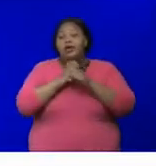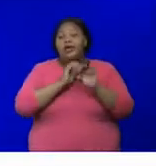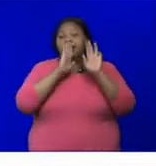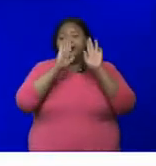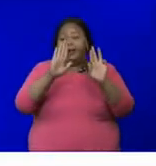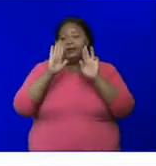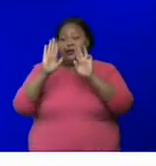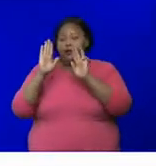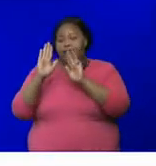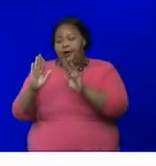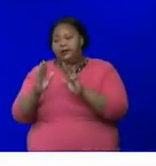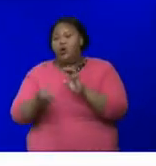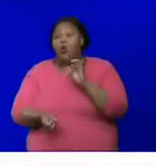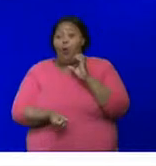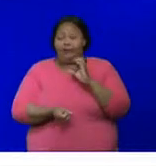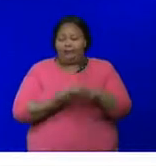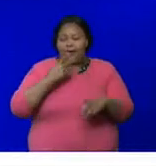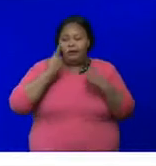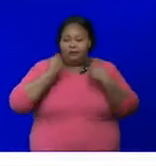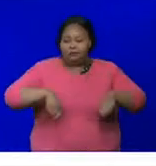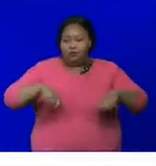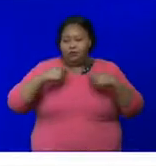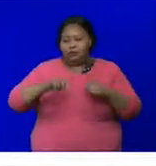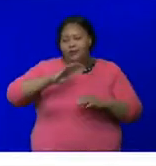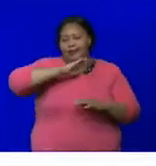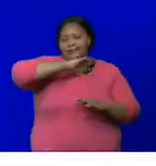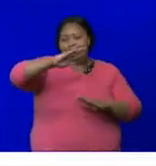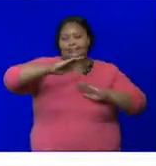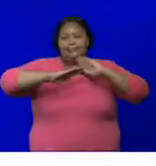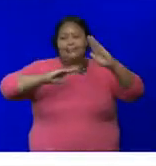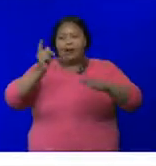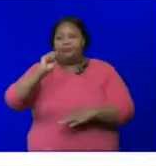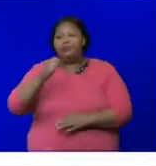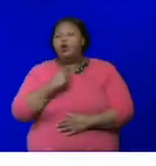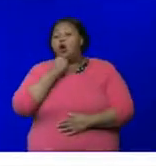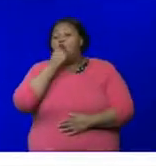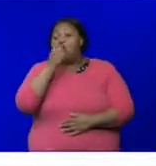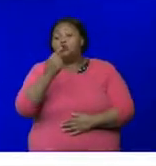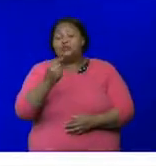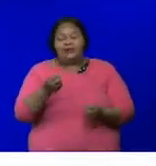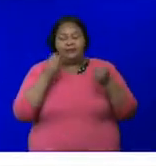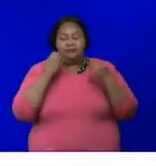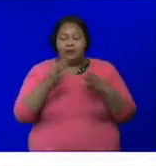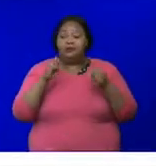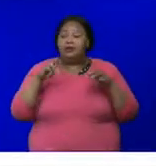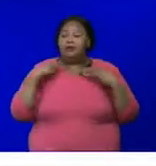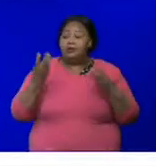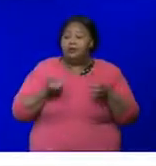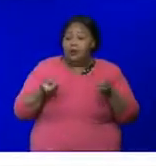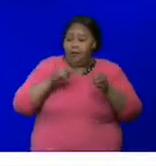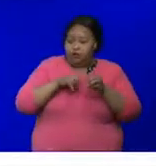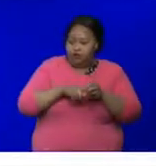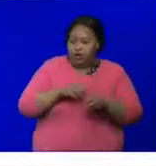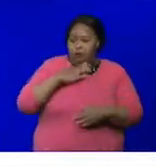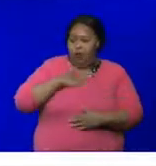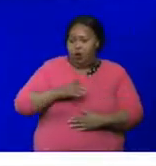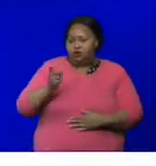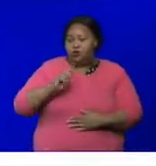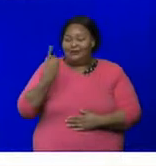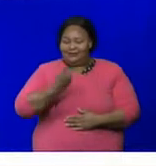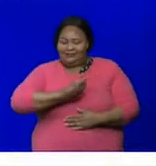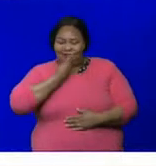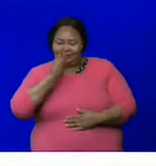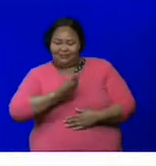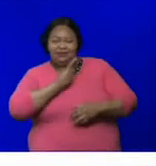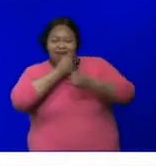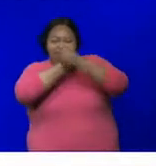mdlalo Ngomzulu uthi linyenti lalabo labafikako batowufunza basebenzisa lo mdlalo njengendlela yokuvikela.